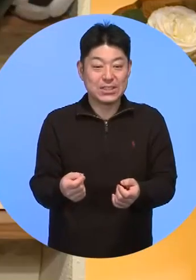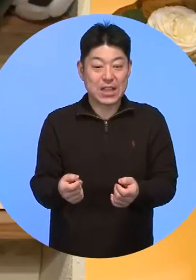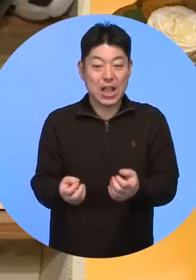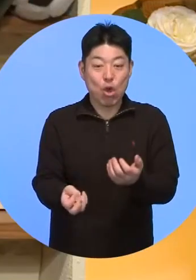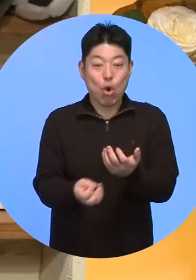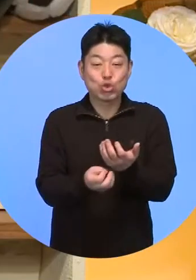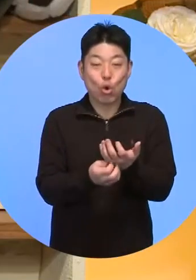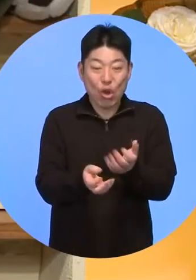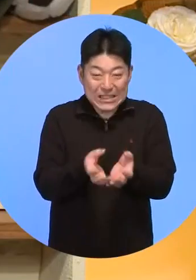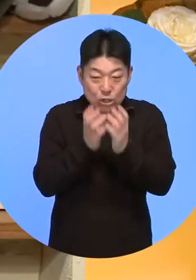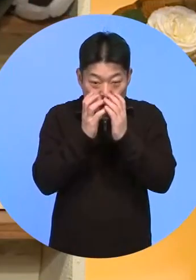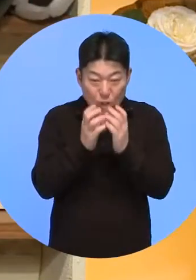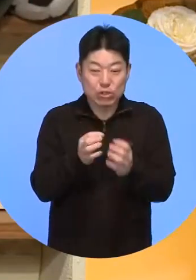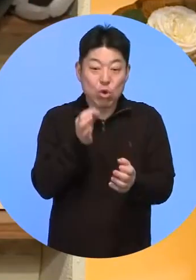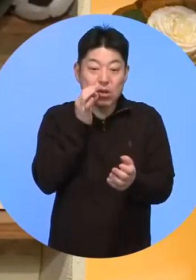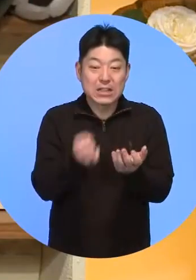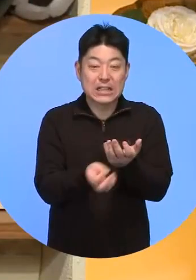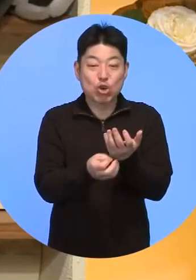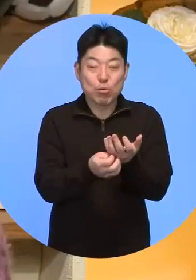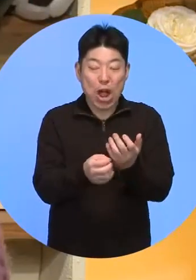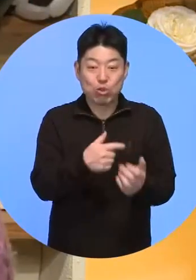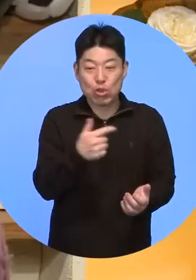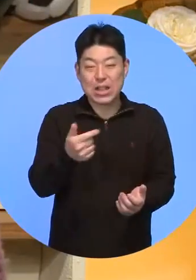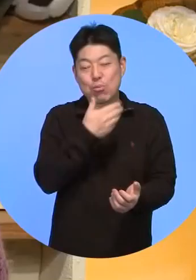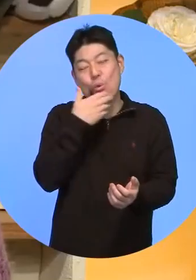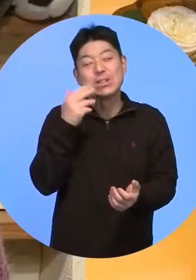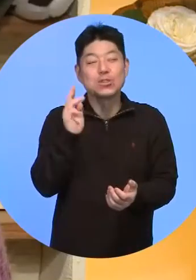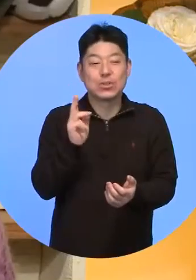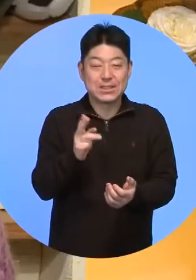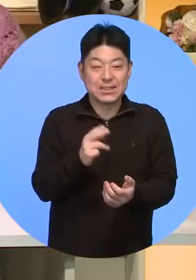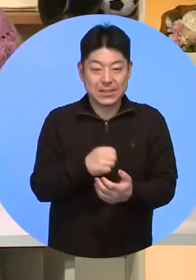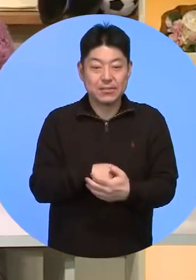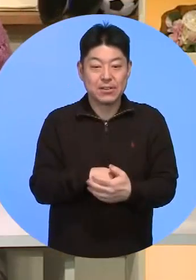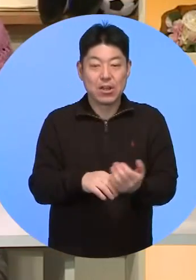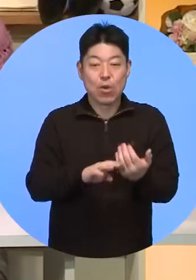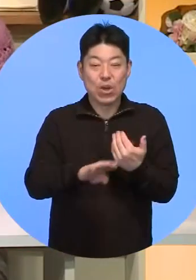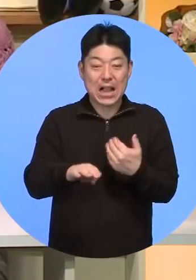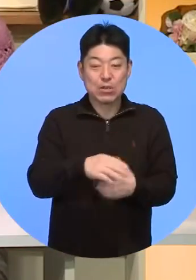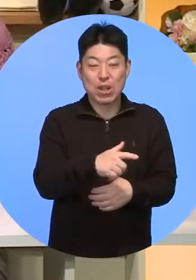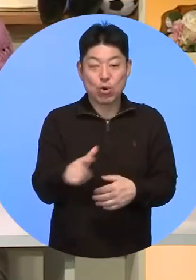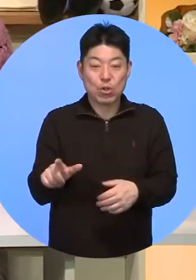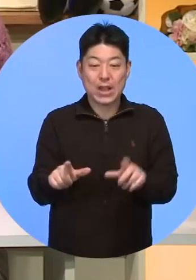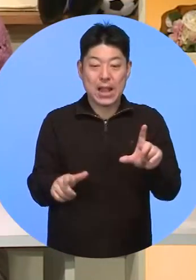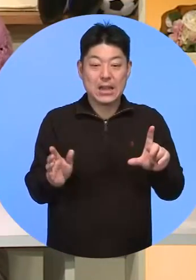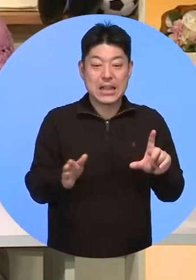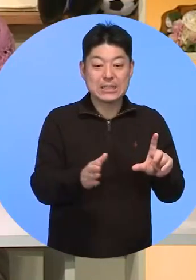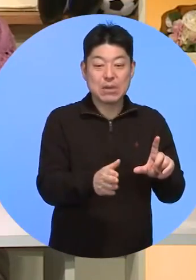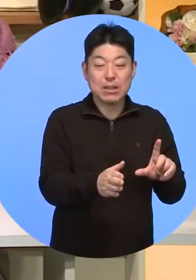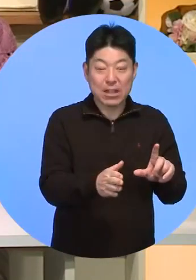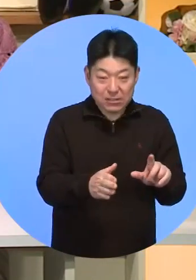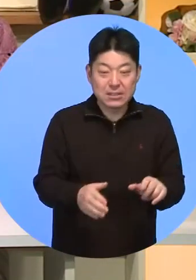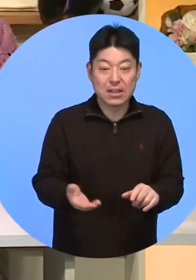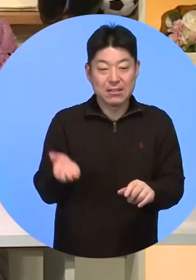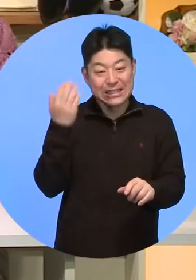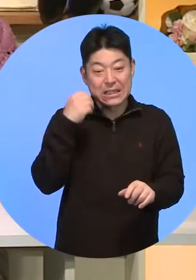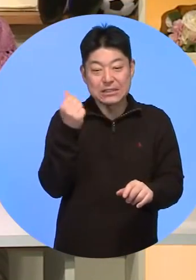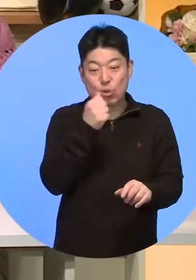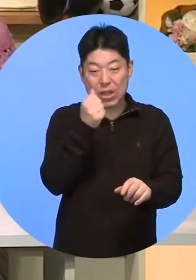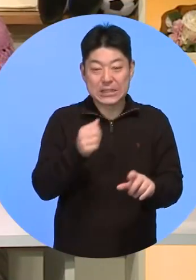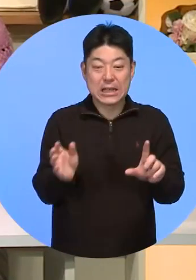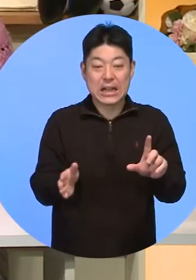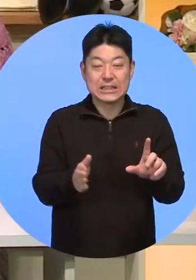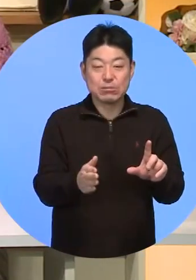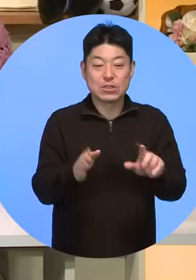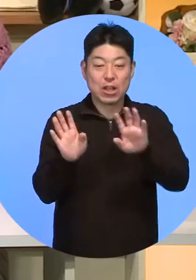てお雑煮と炊き込みご飯もとっても美味しそうでした。 他にもいろんなレシピありましてね、以前紹介したレシピなど